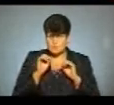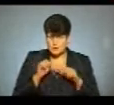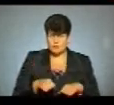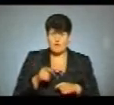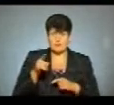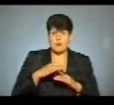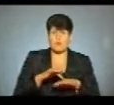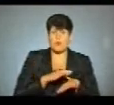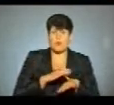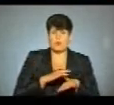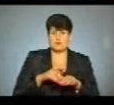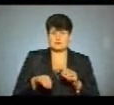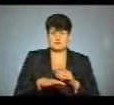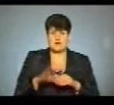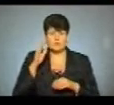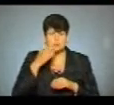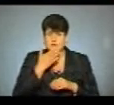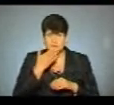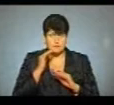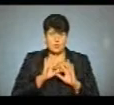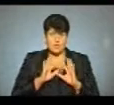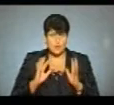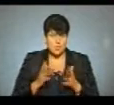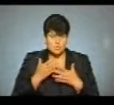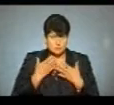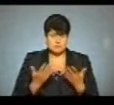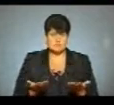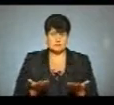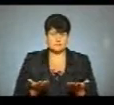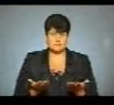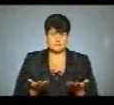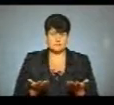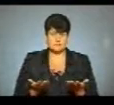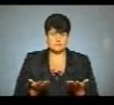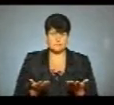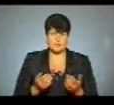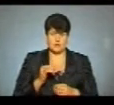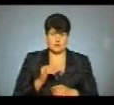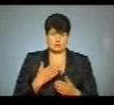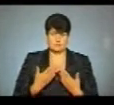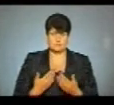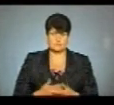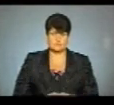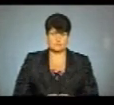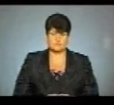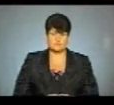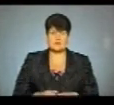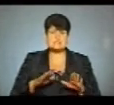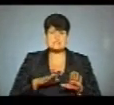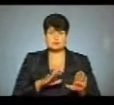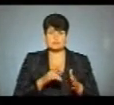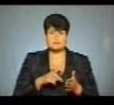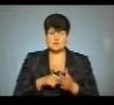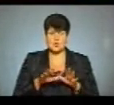ділянка, ні води немає, ні огорожень не буде. Так що негативно ставлю. Заступник міського